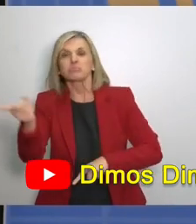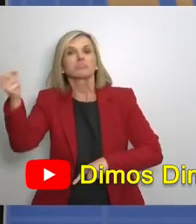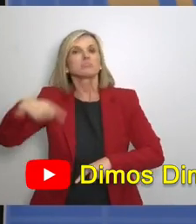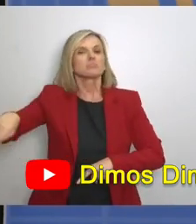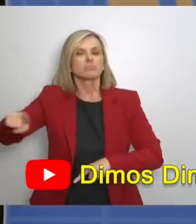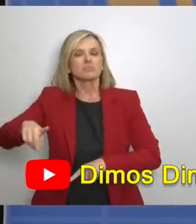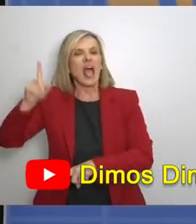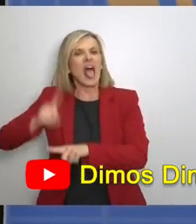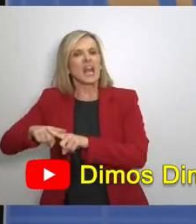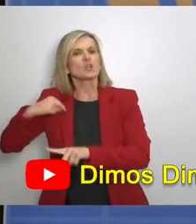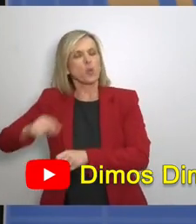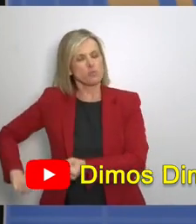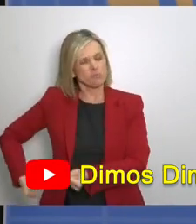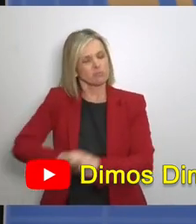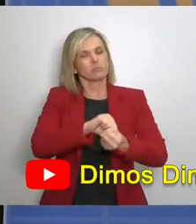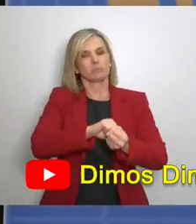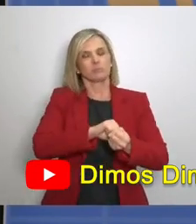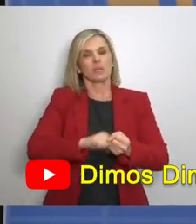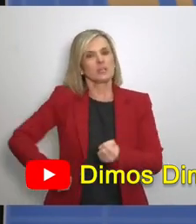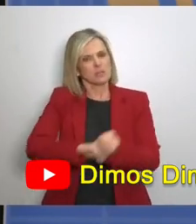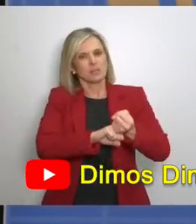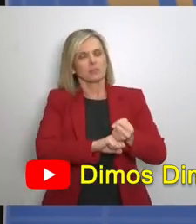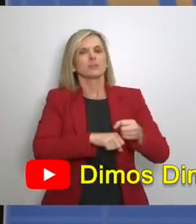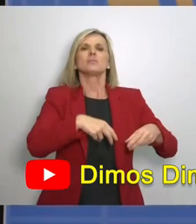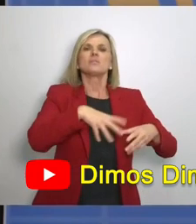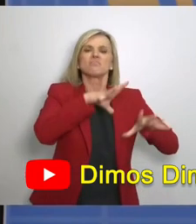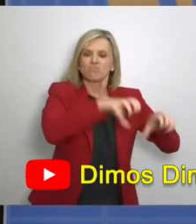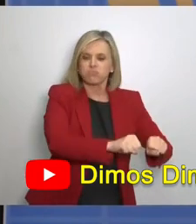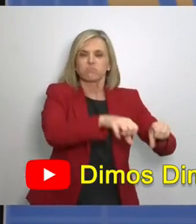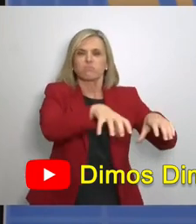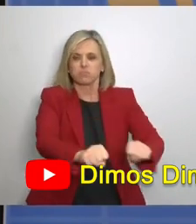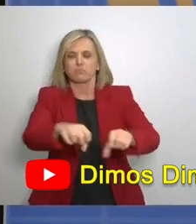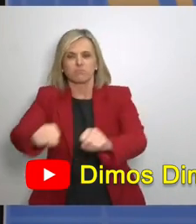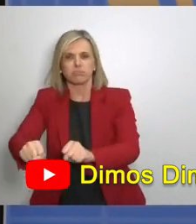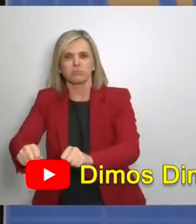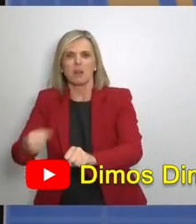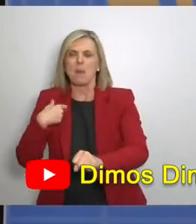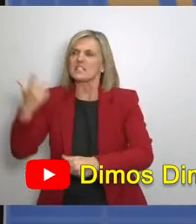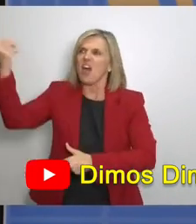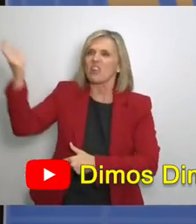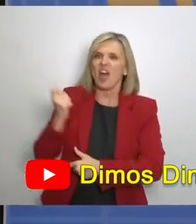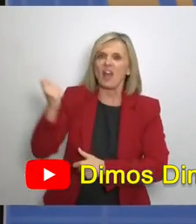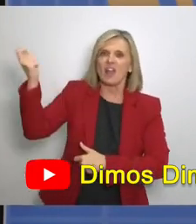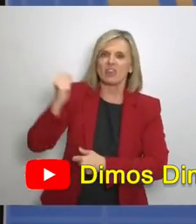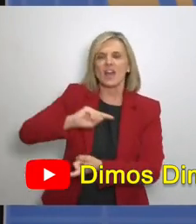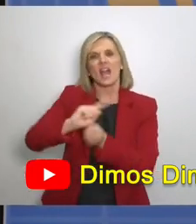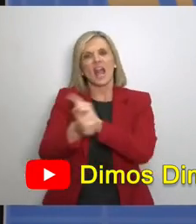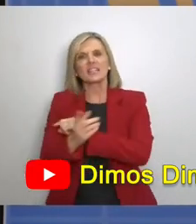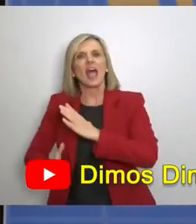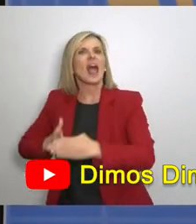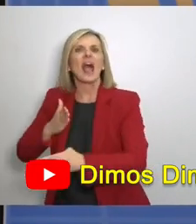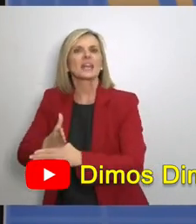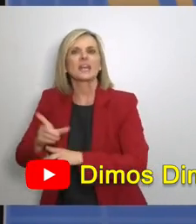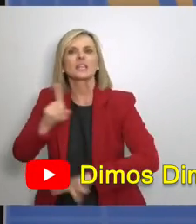ελληνικού δημοσίου δηλαδή του συνόλου των ελλήνων πολιτών έχουμε εγγυοδοσίας πλην όμως δεν έχουμε εγγυοδοσια ίδια την